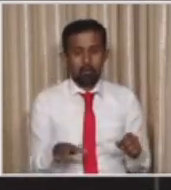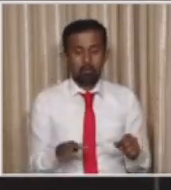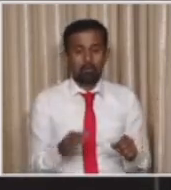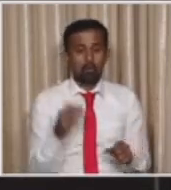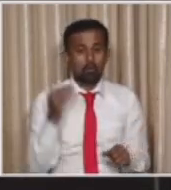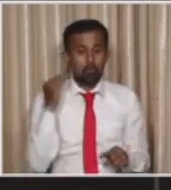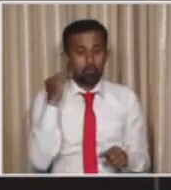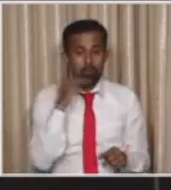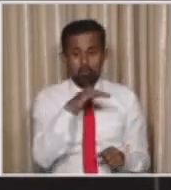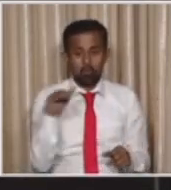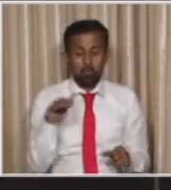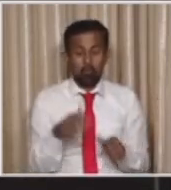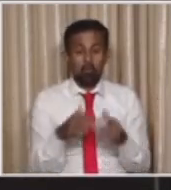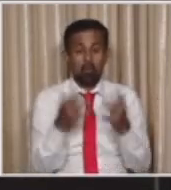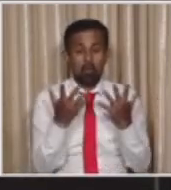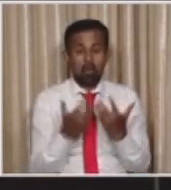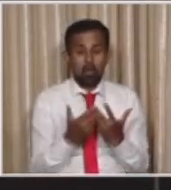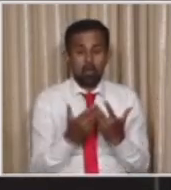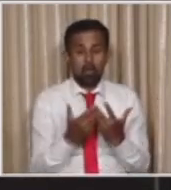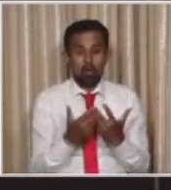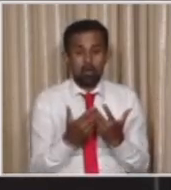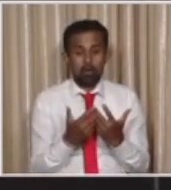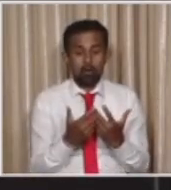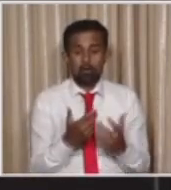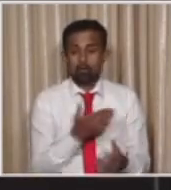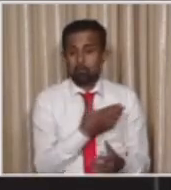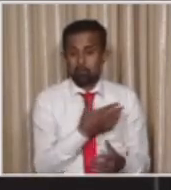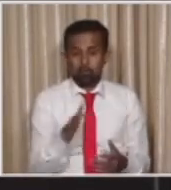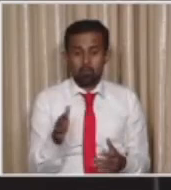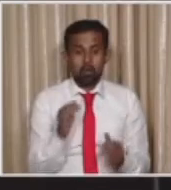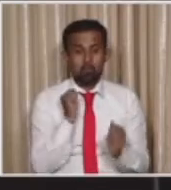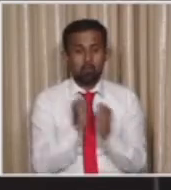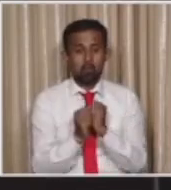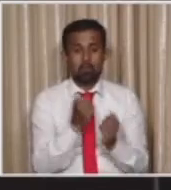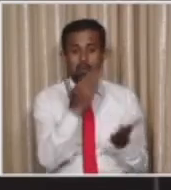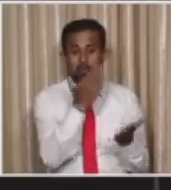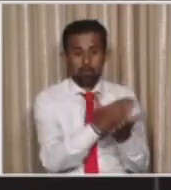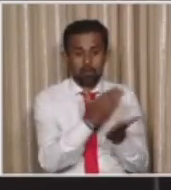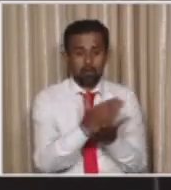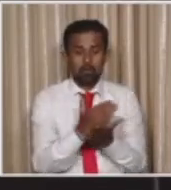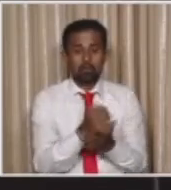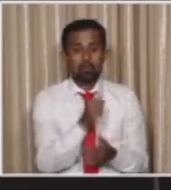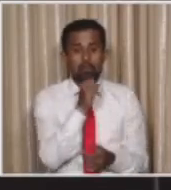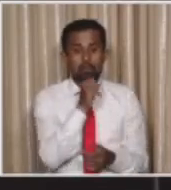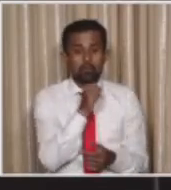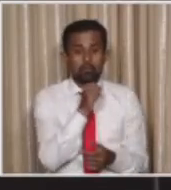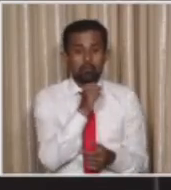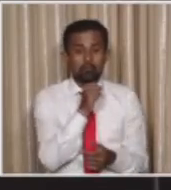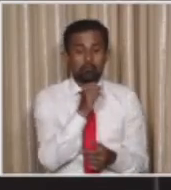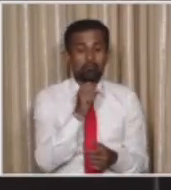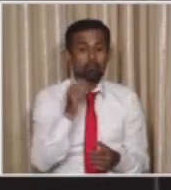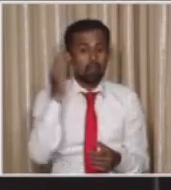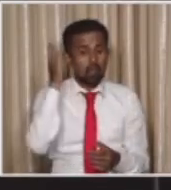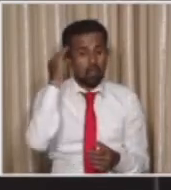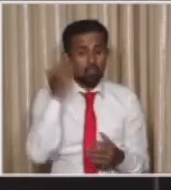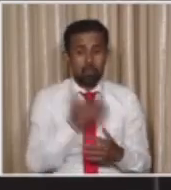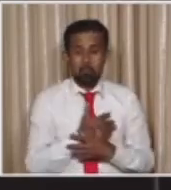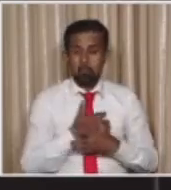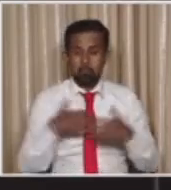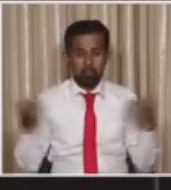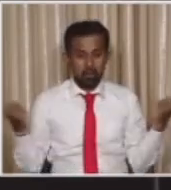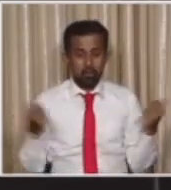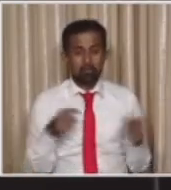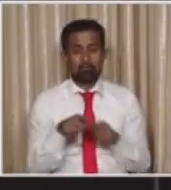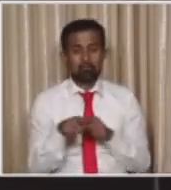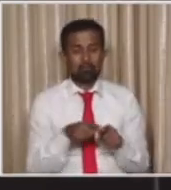අහිංසකයන් බොහෝ සංඛ්‍යාවක් බේරවැවේ ගිලෙව්වා බස් නවත්තලා වැඩිහිටි කාන්තාවන් පවා නිර්වත් කළා ඉතාම අමානුෂික